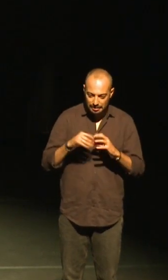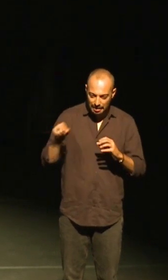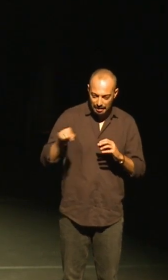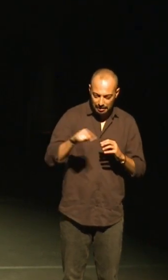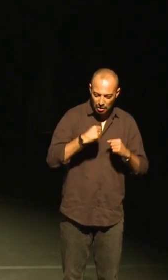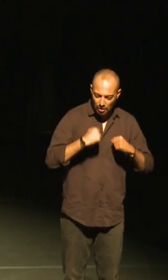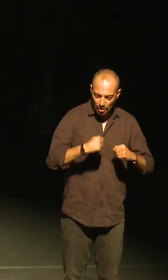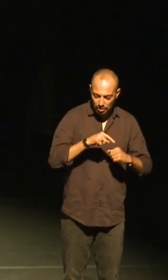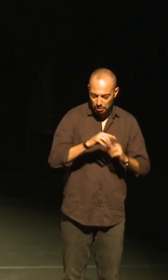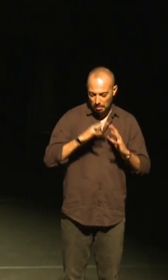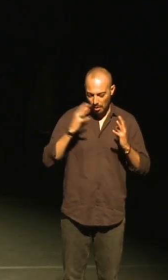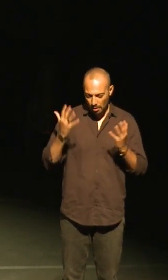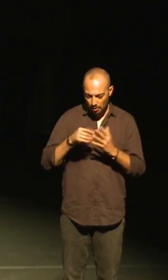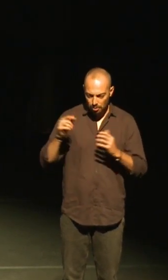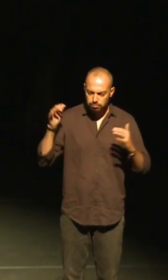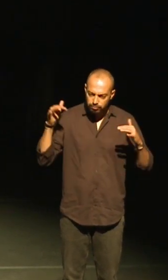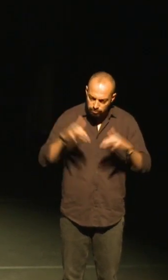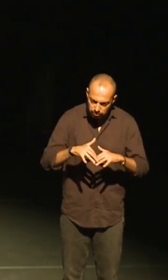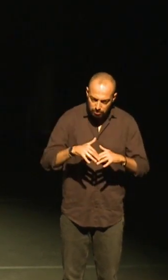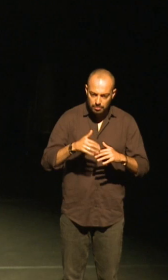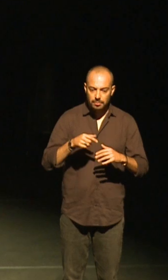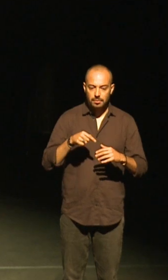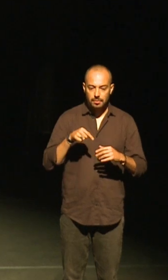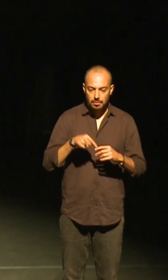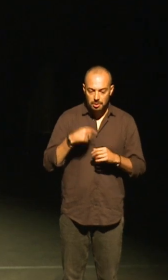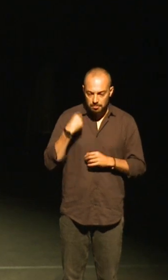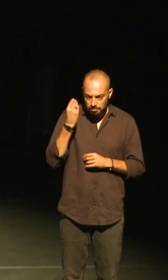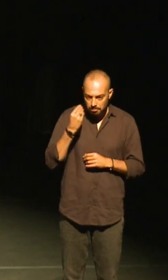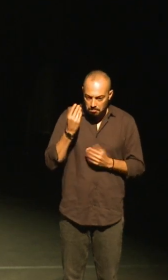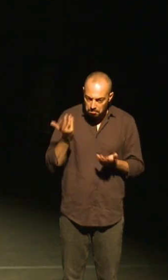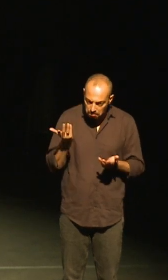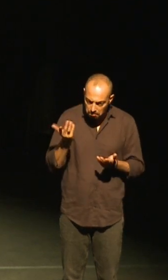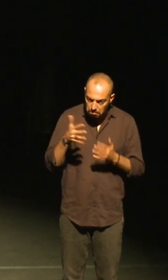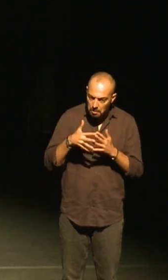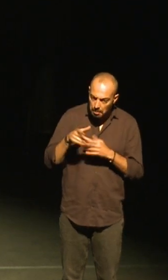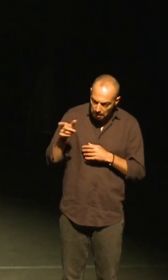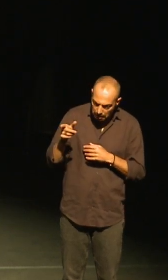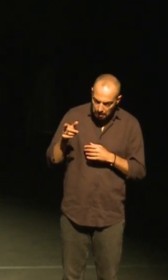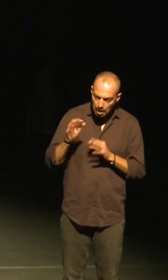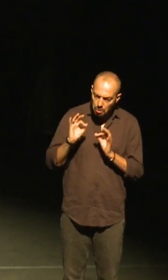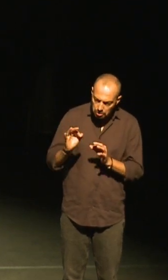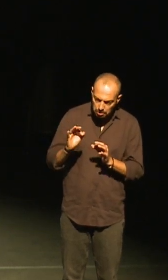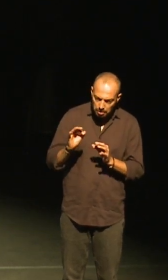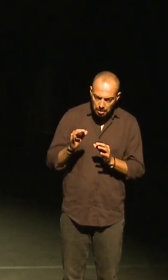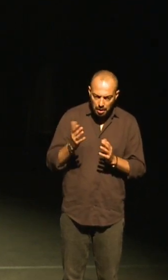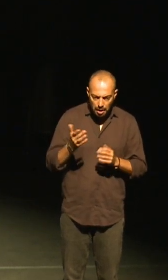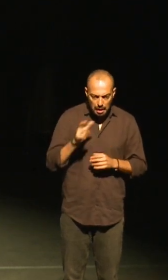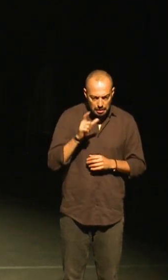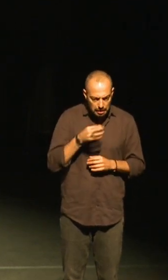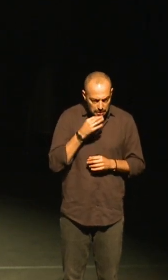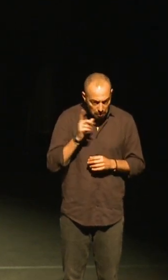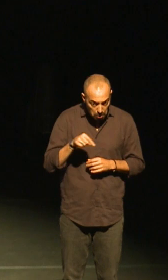lì anche ho pensato ma se si fanno gli Stati Uniti Queste aziende ci sono anche in Italia quindi potrebbero essere